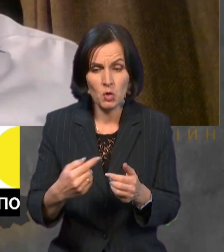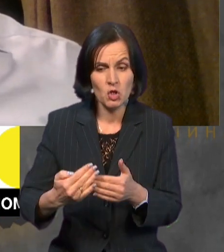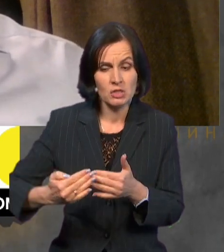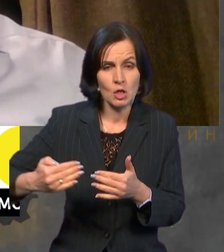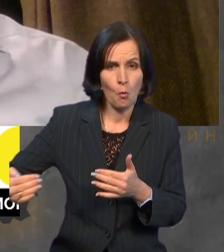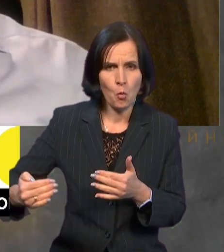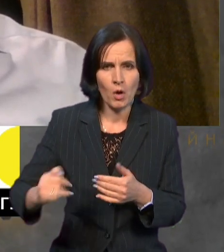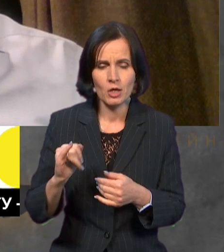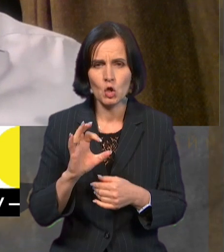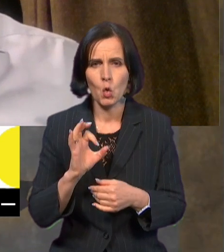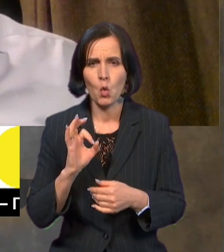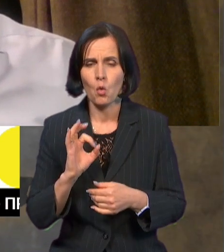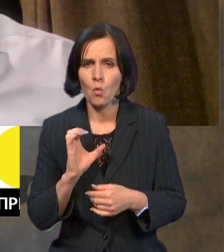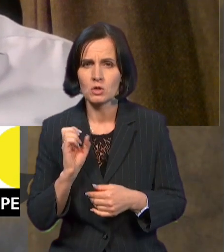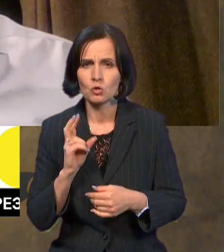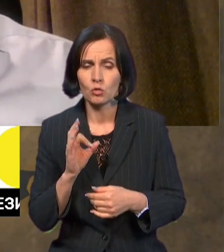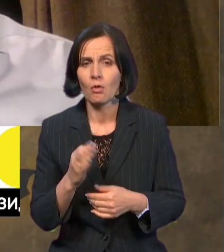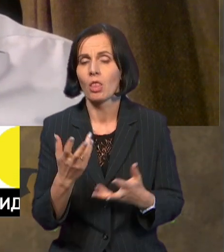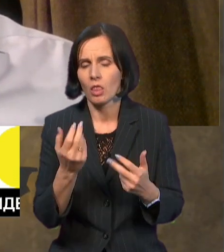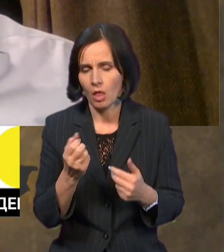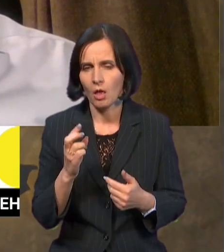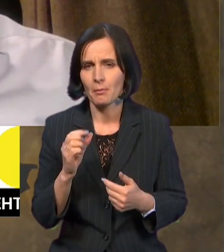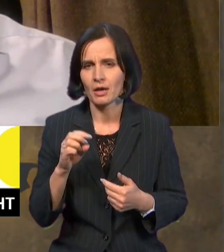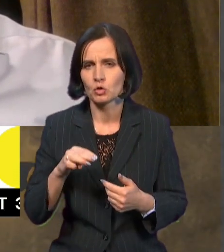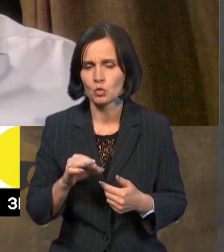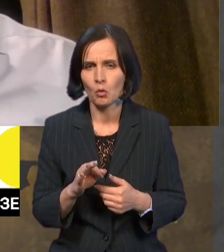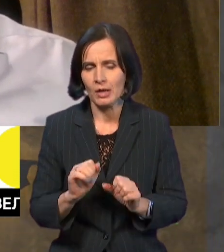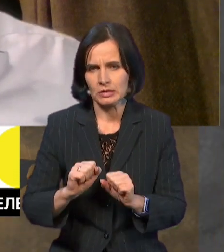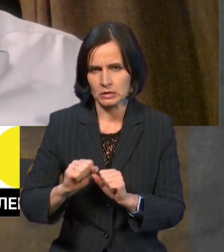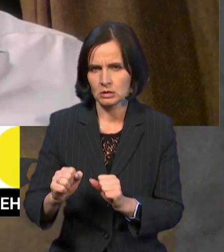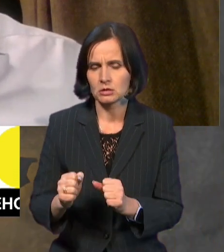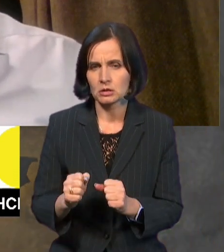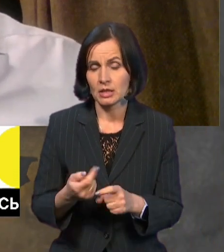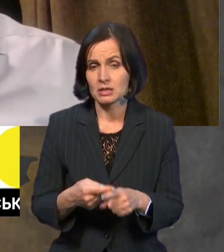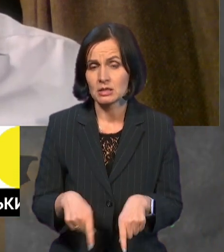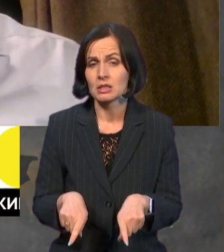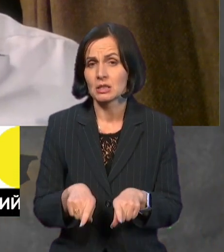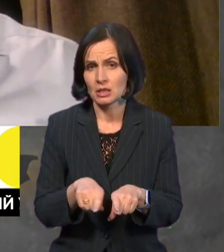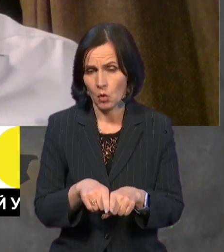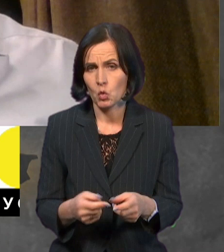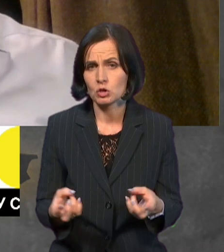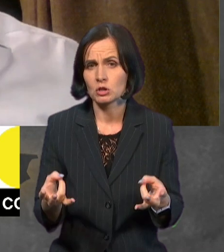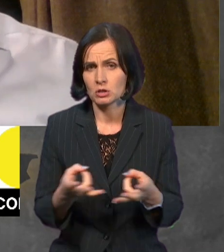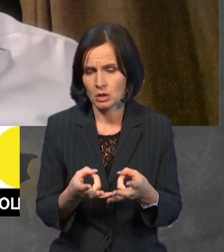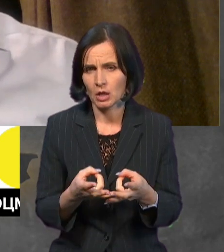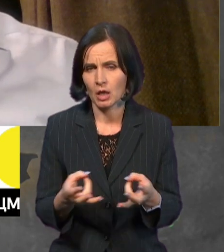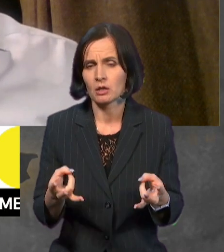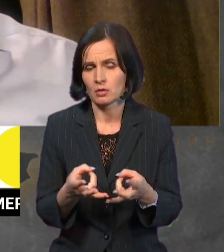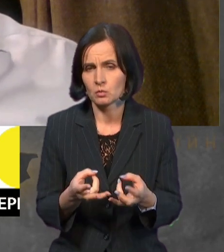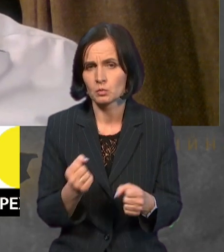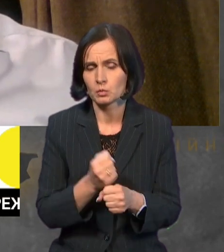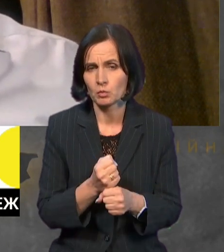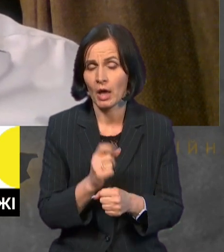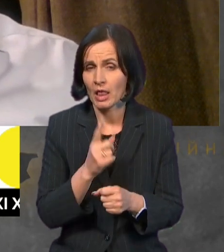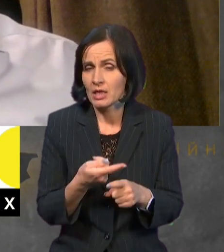от осколки, да, звичайно, бетон, він візьме на себе ці удари, захистить. Так, це також потрібно робити і варто робити. Але ми бачимо, що навіть з